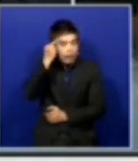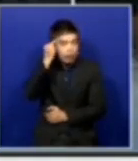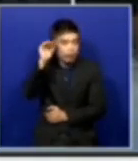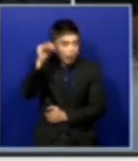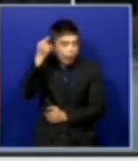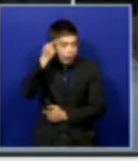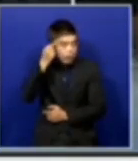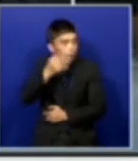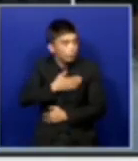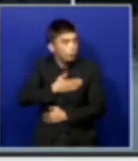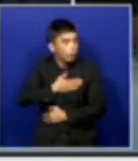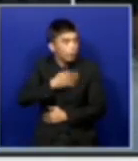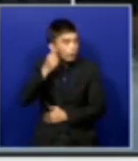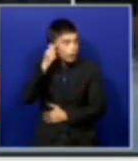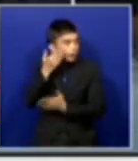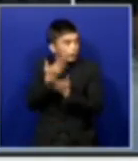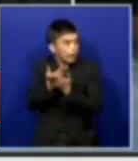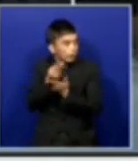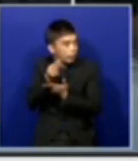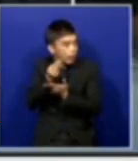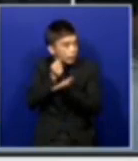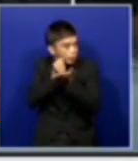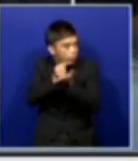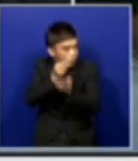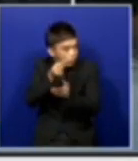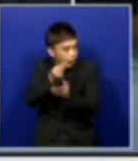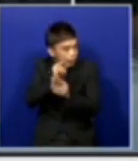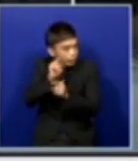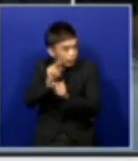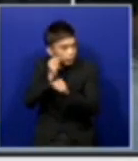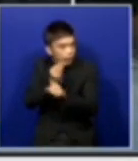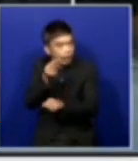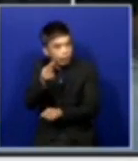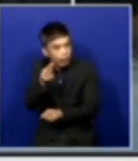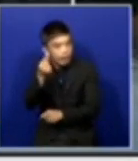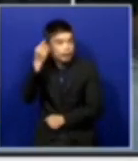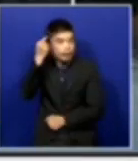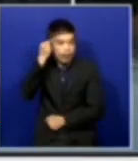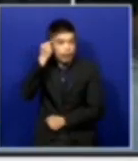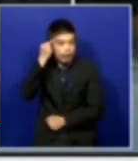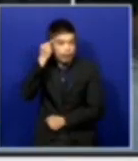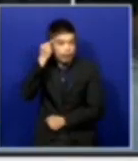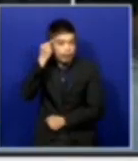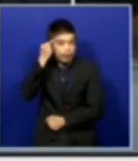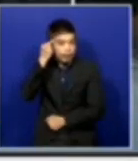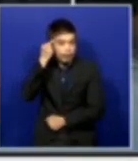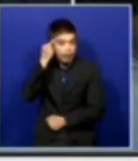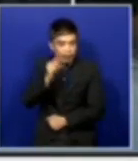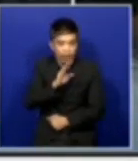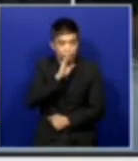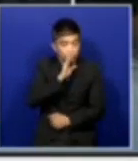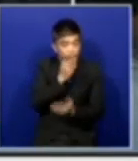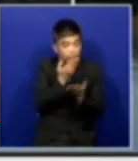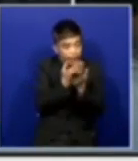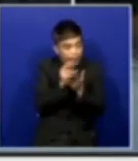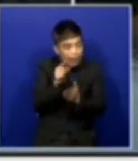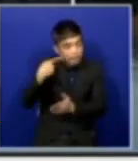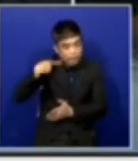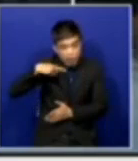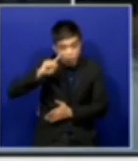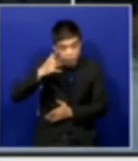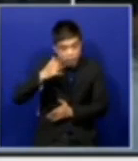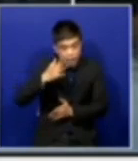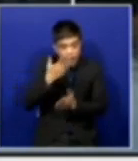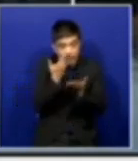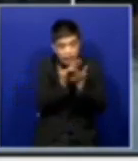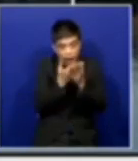ในใจละแล้วก็ต้องคิดว่าเราต้องใช้เงินที่ไม่จำเป็นเราจะลดกอง